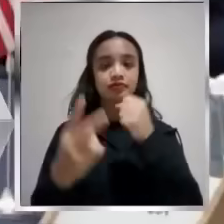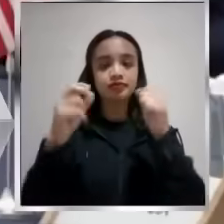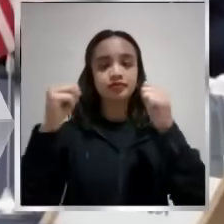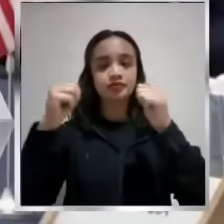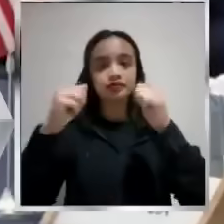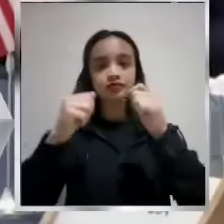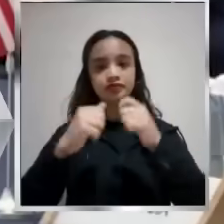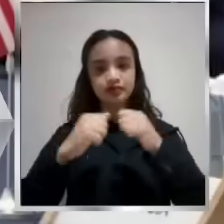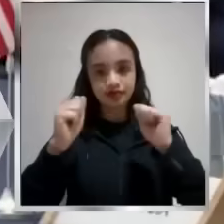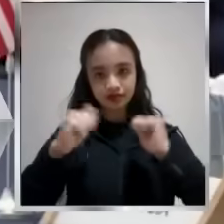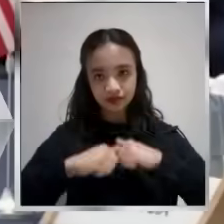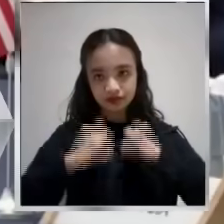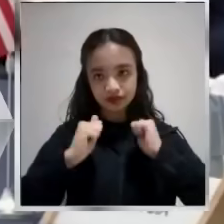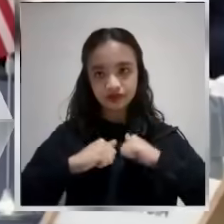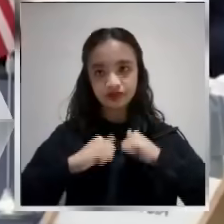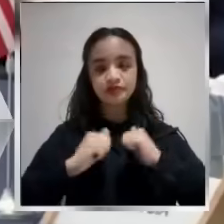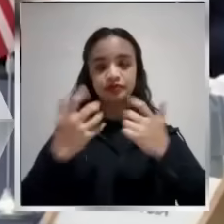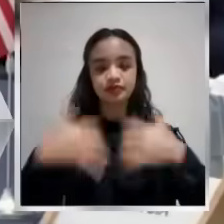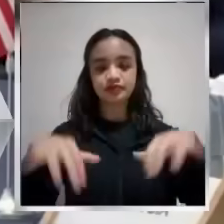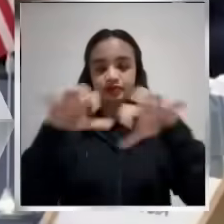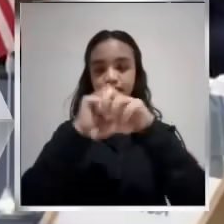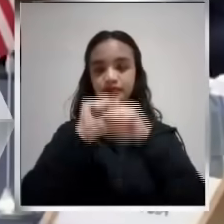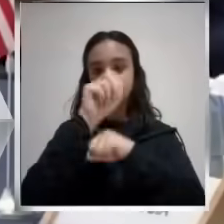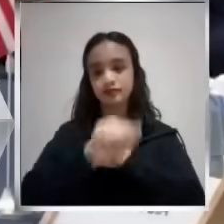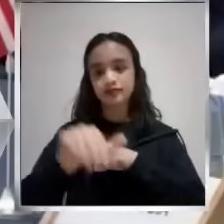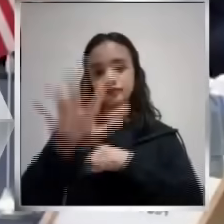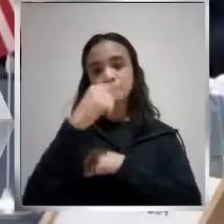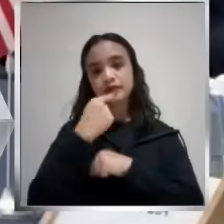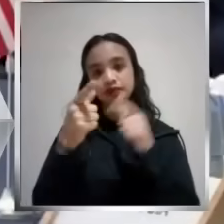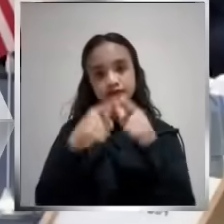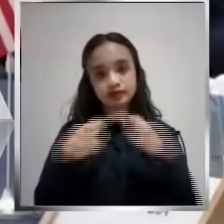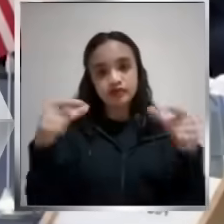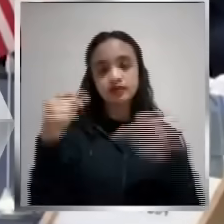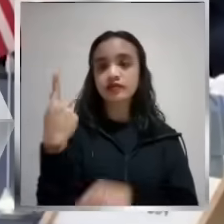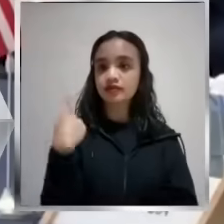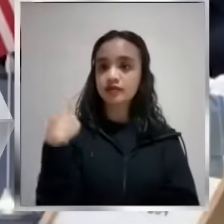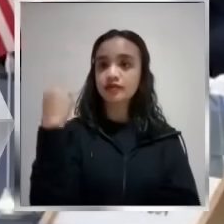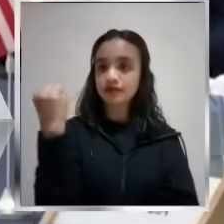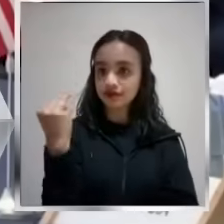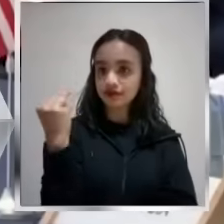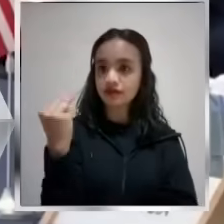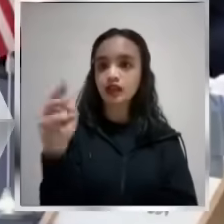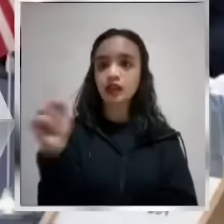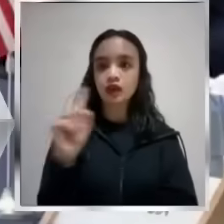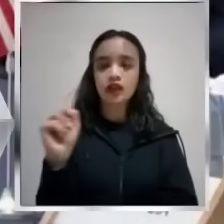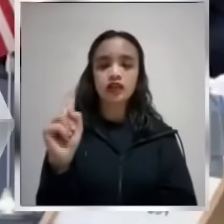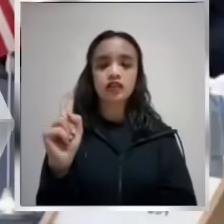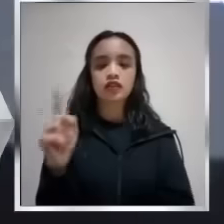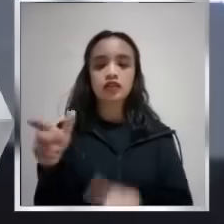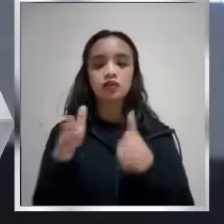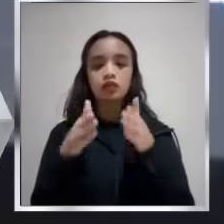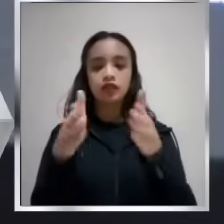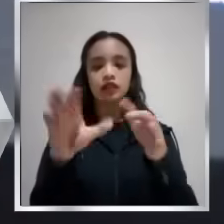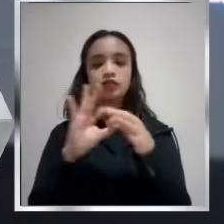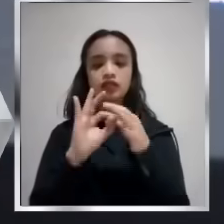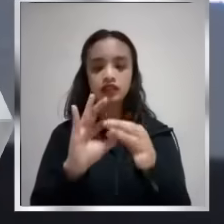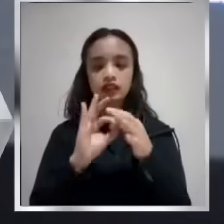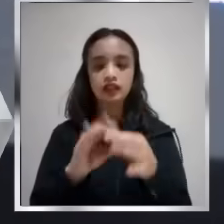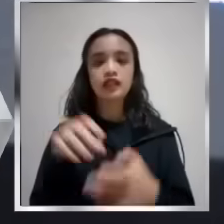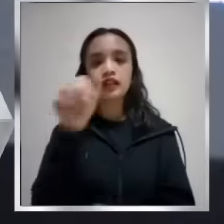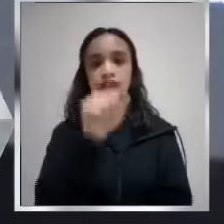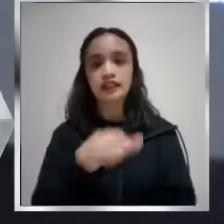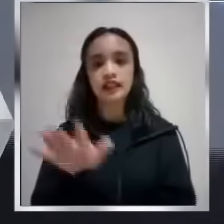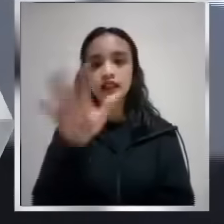commemorative summit sinabi ni Japanese prime minister kishida fumo ang magiging direksyon ng relasyon ng ASEAN at Japan